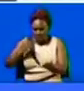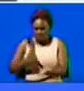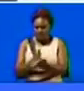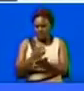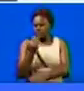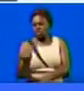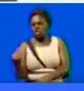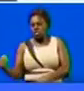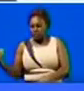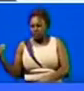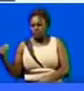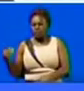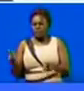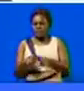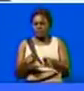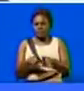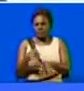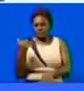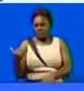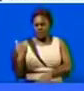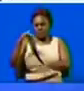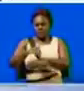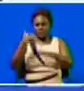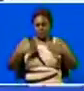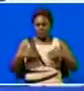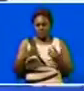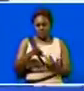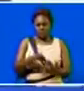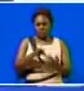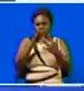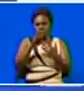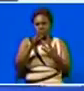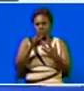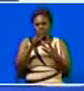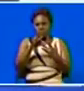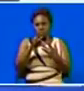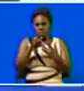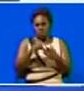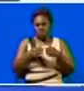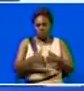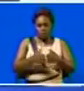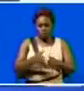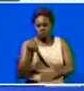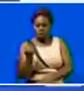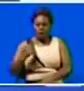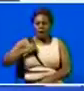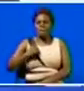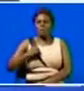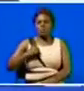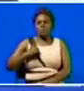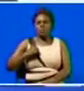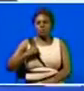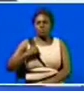the child and juvenile victims, especially victims of defilement and sexual